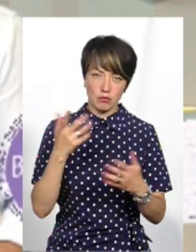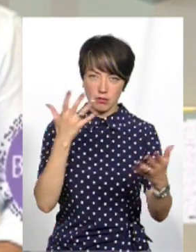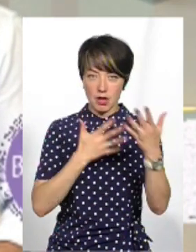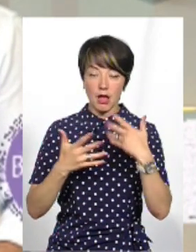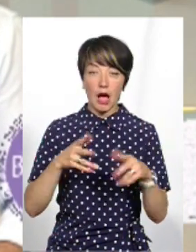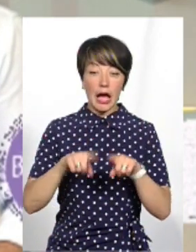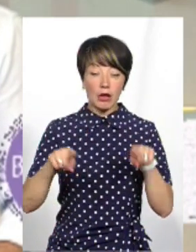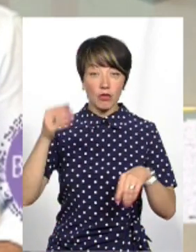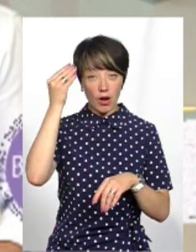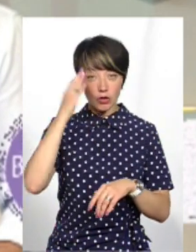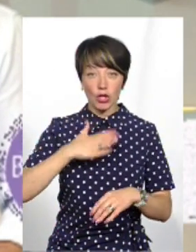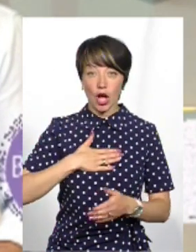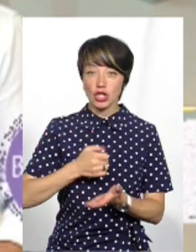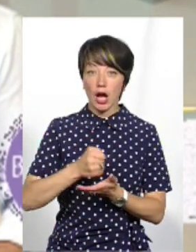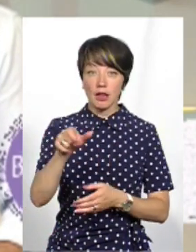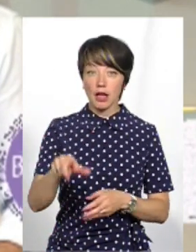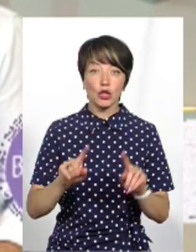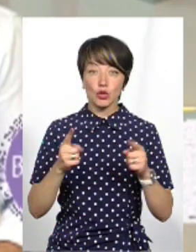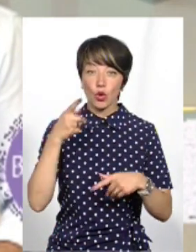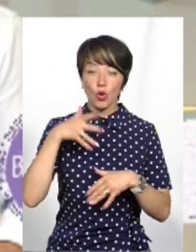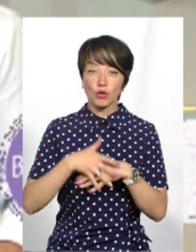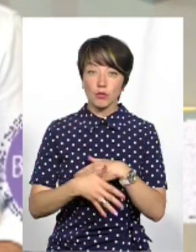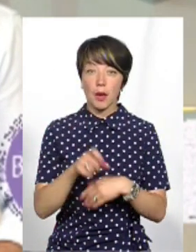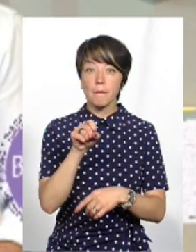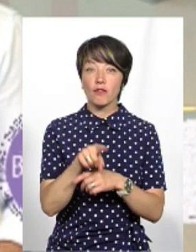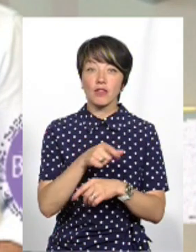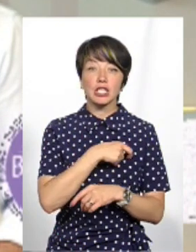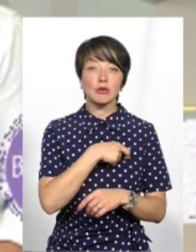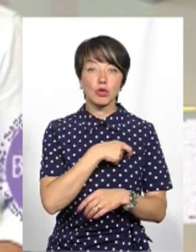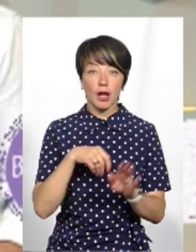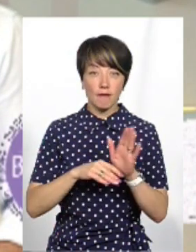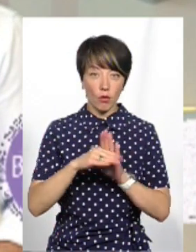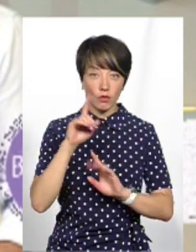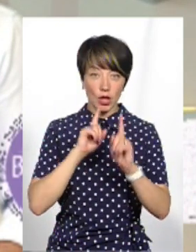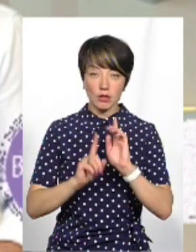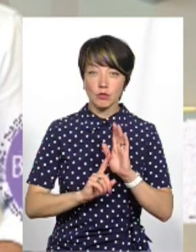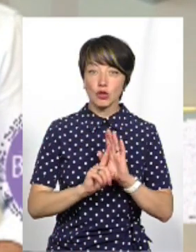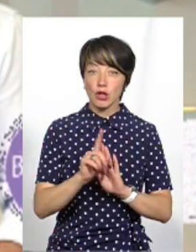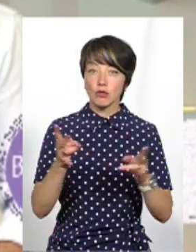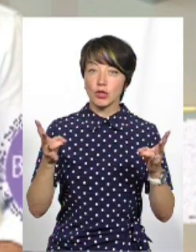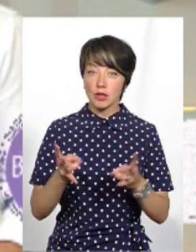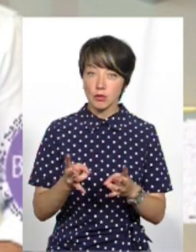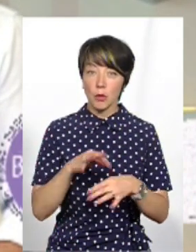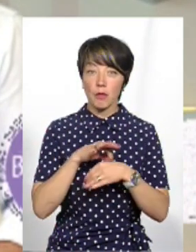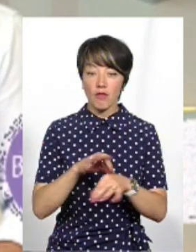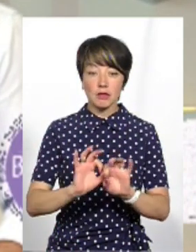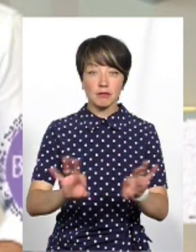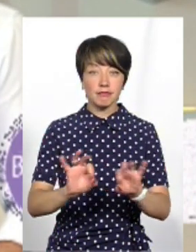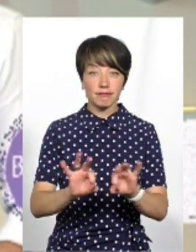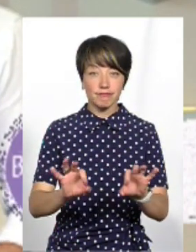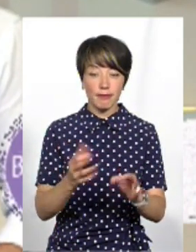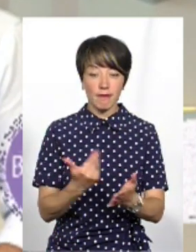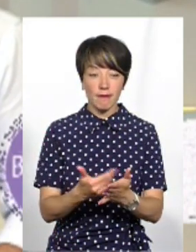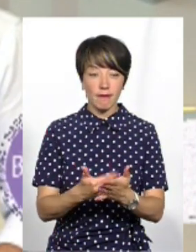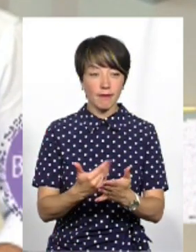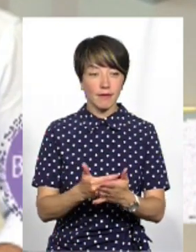інколи складається враження, що наші кандидати не дуже розуміють взагалі повноваження депутатів Верховної Ради. Спочатку потрібно, напевно, провести лікбез,